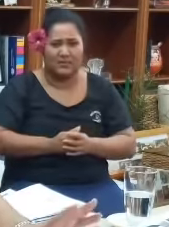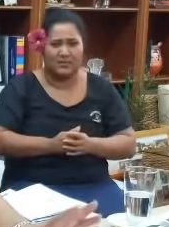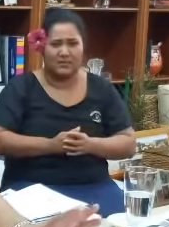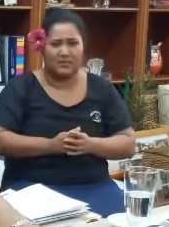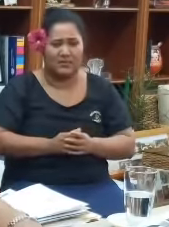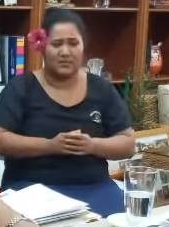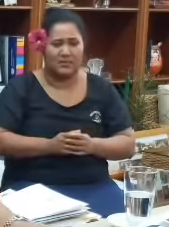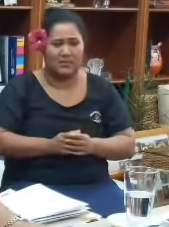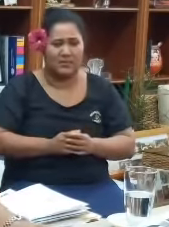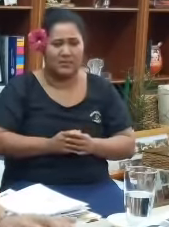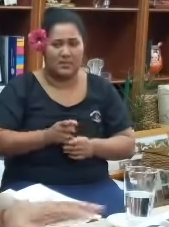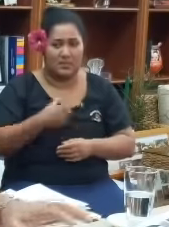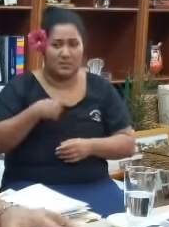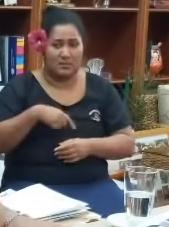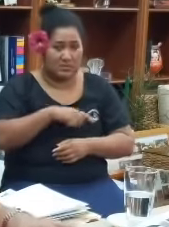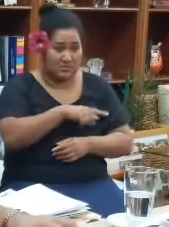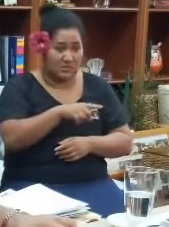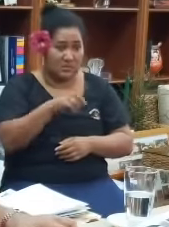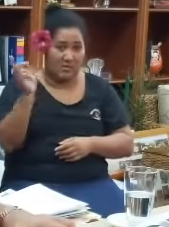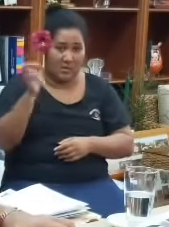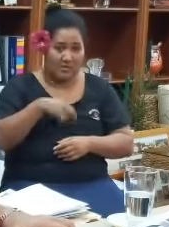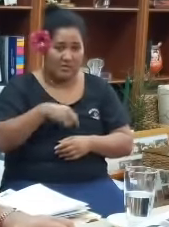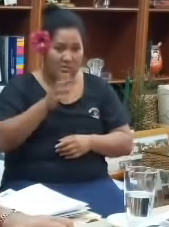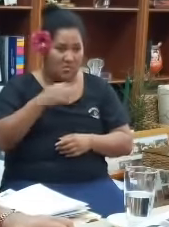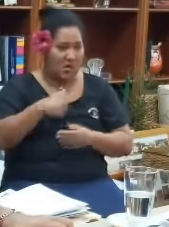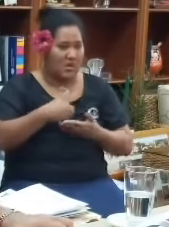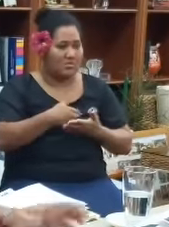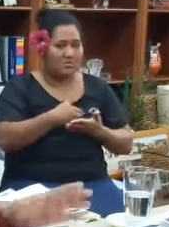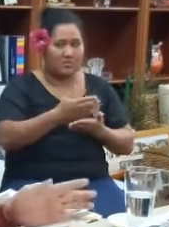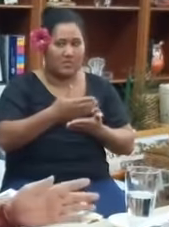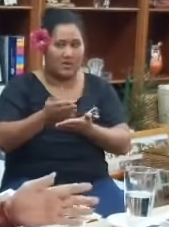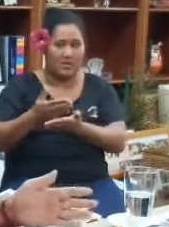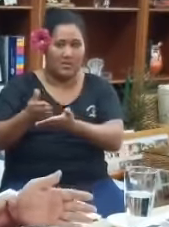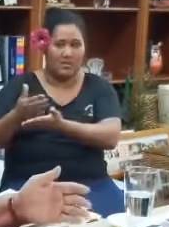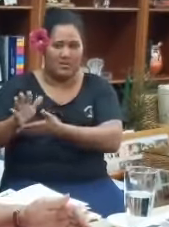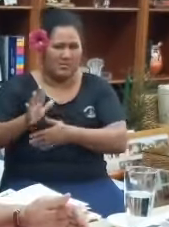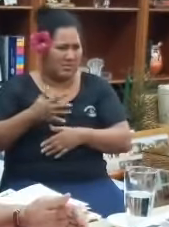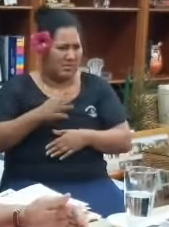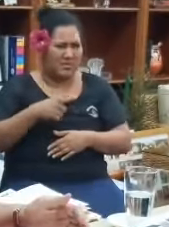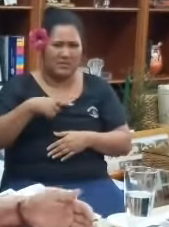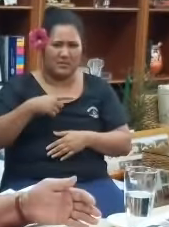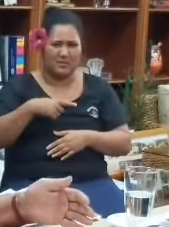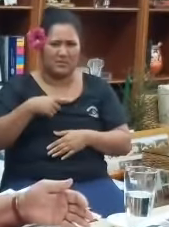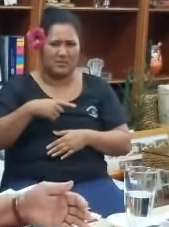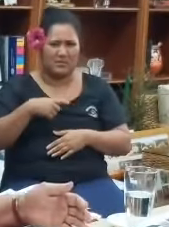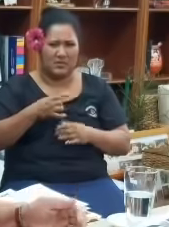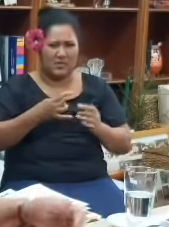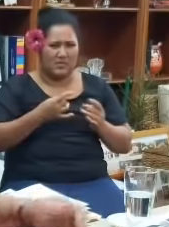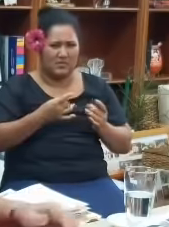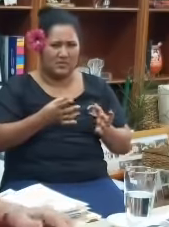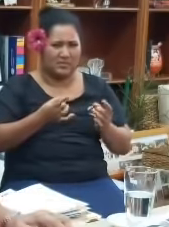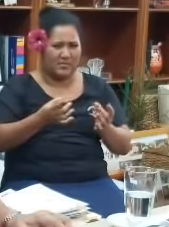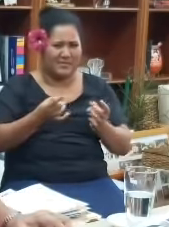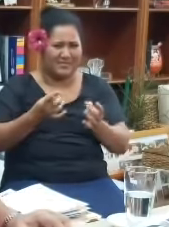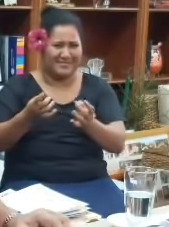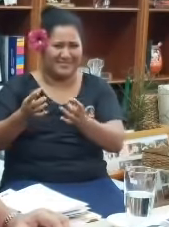Il vangala leve me yo me la kufa. Elo por mangala wa makanga. Kape na pega il vangala.